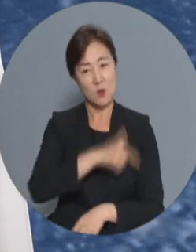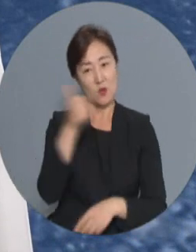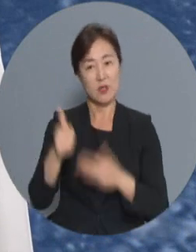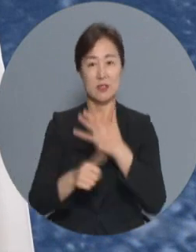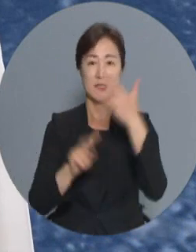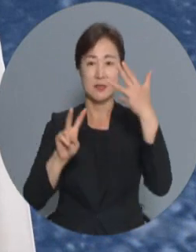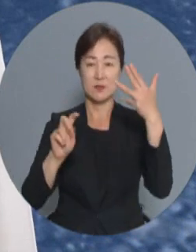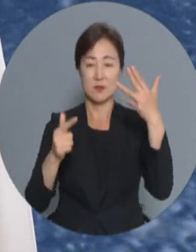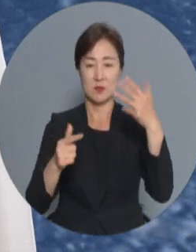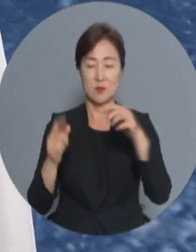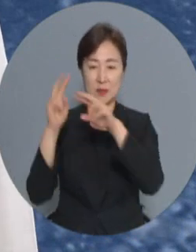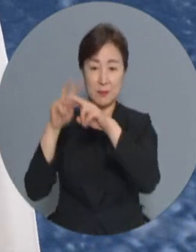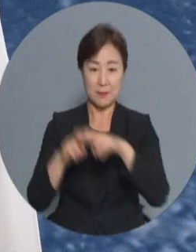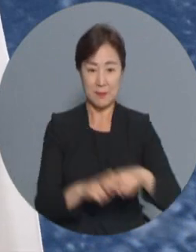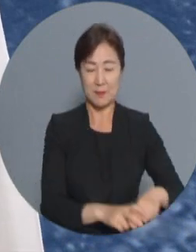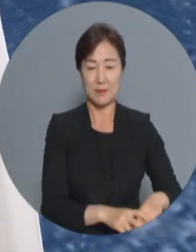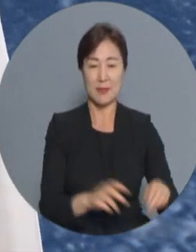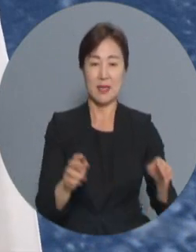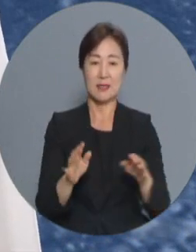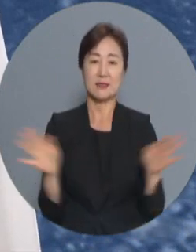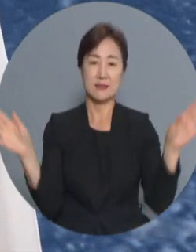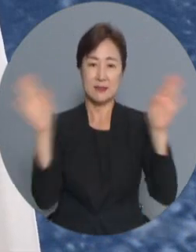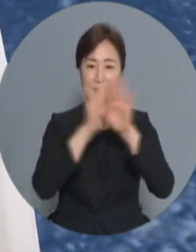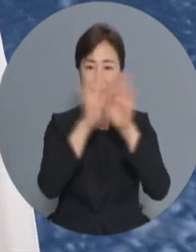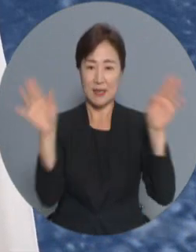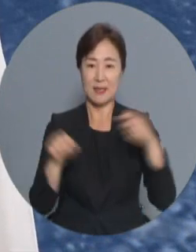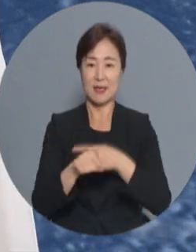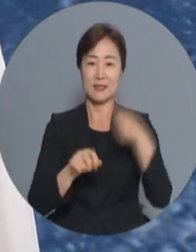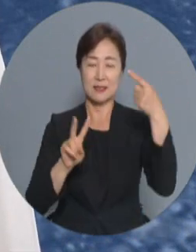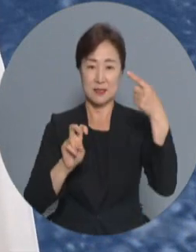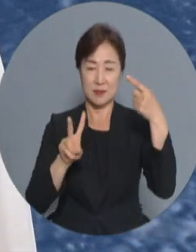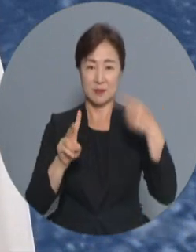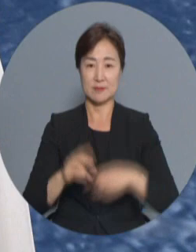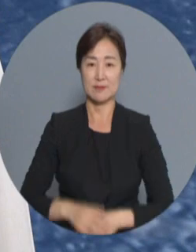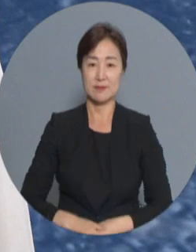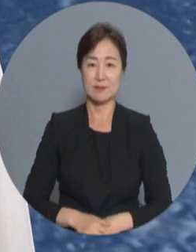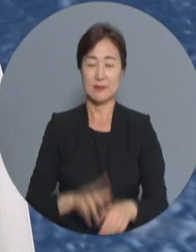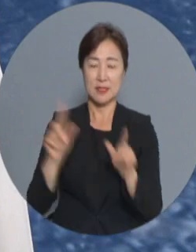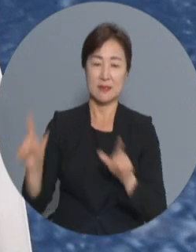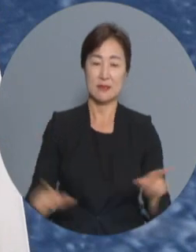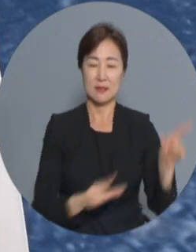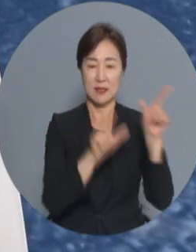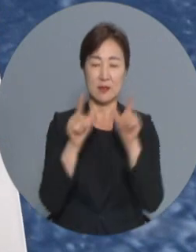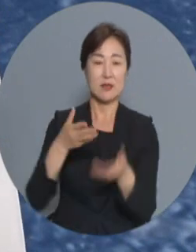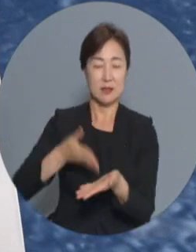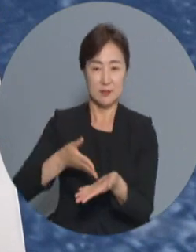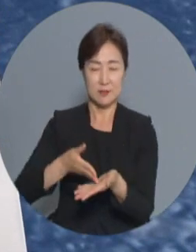26분 간조 시각은 낮 1시 32분 이니다 지금까지 생활 포커스 속하였습니다